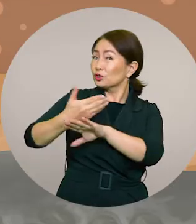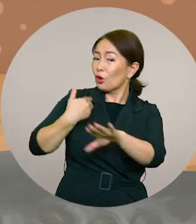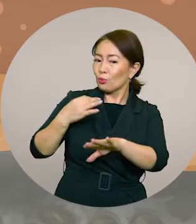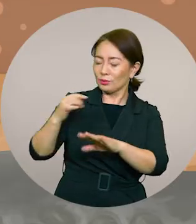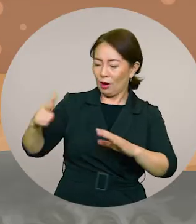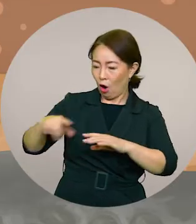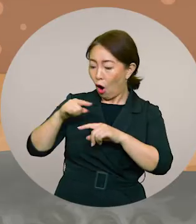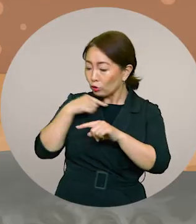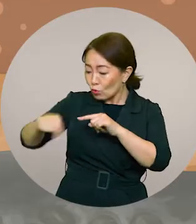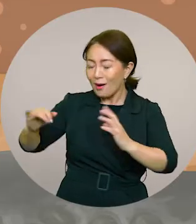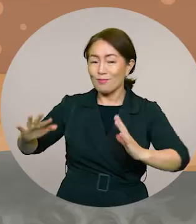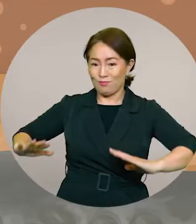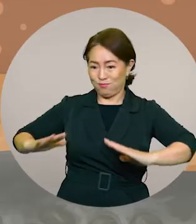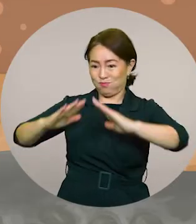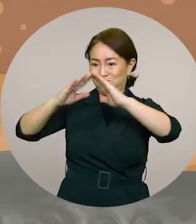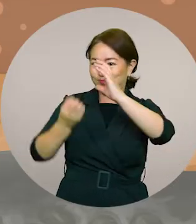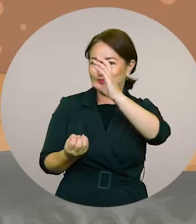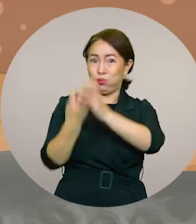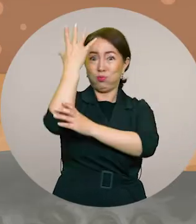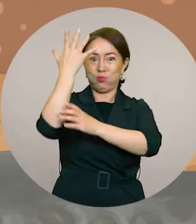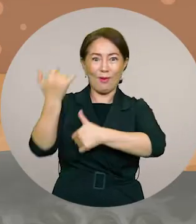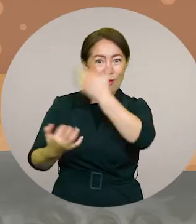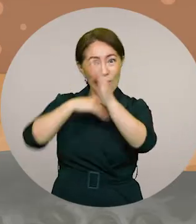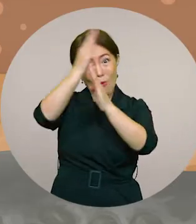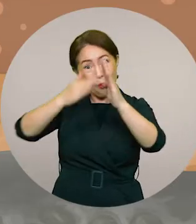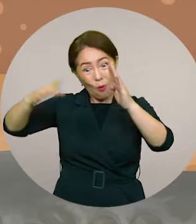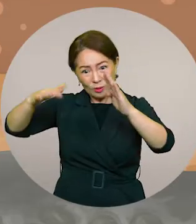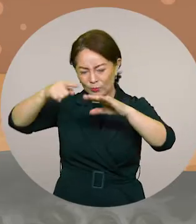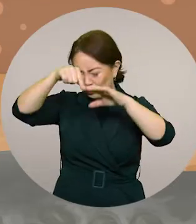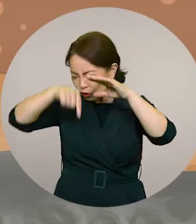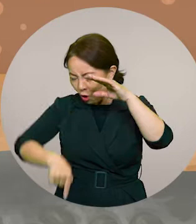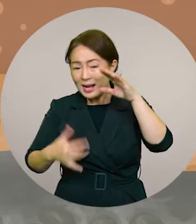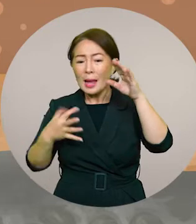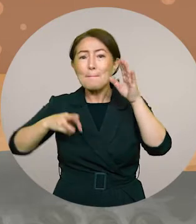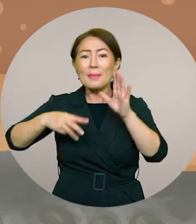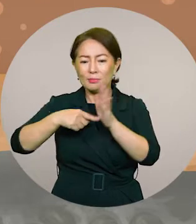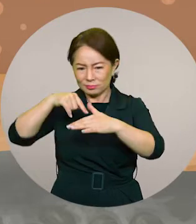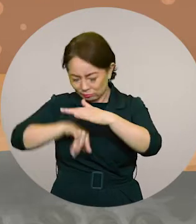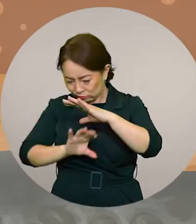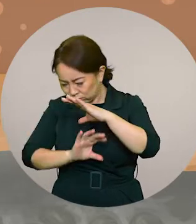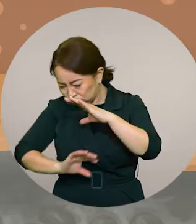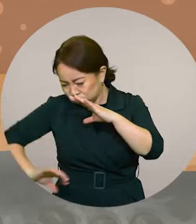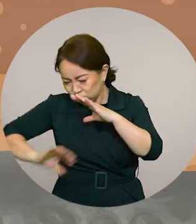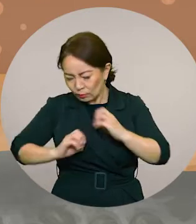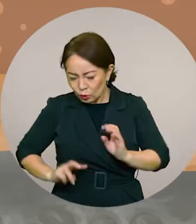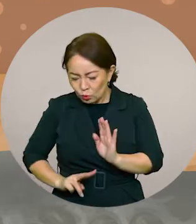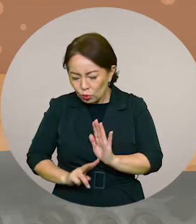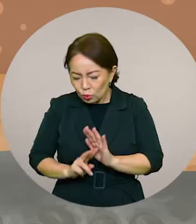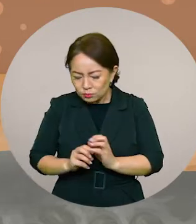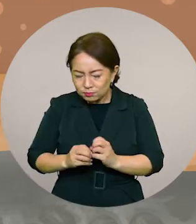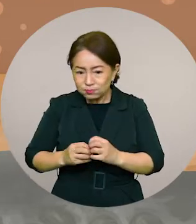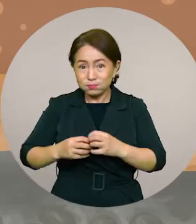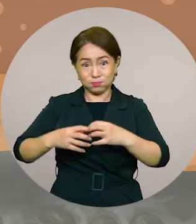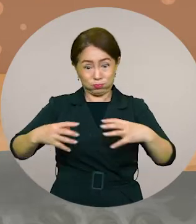орчим галт уул дэлбэрчээ. Галт уулын доор 5000 м орчмын гүнд оюу толгоон ордын бүтэц бий болсон байна. Олон